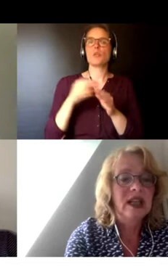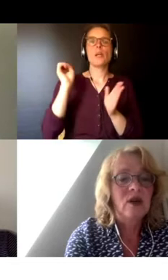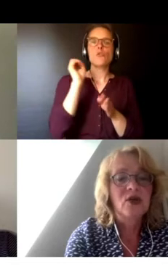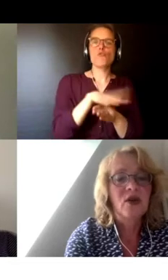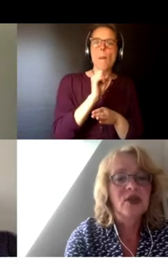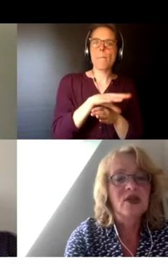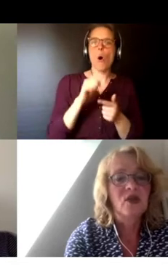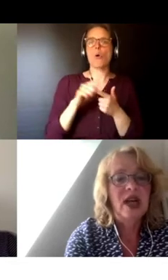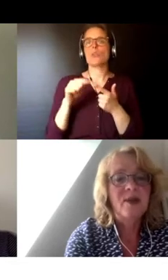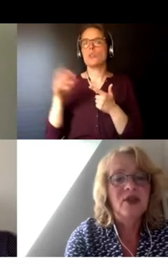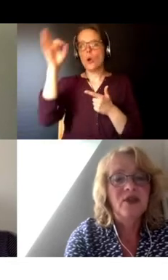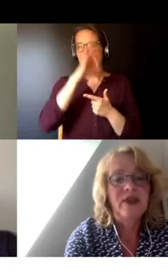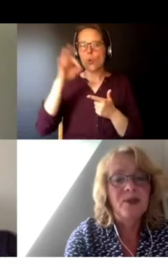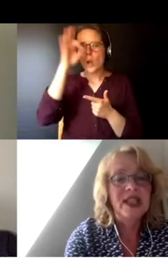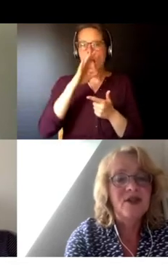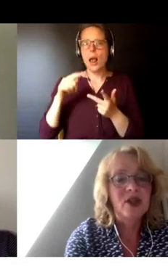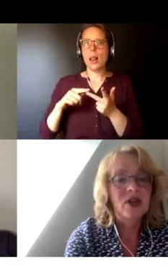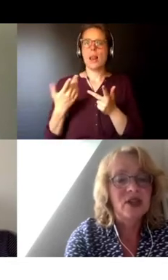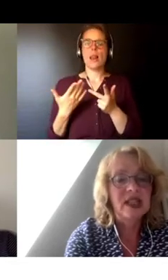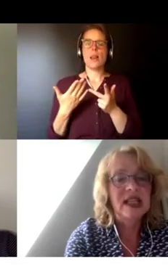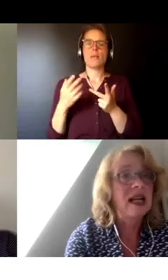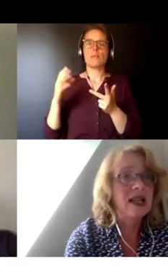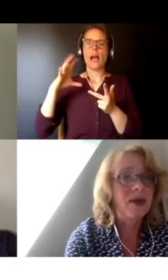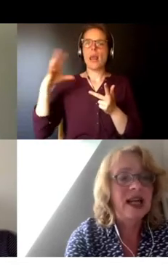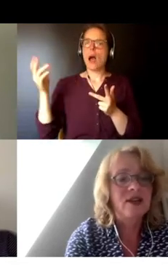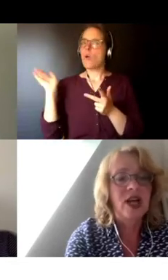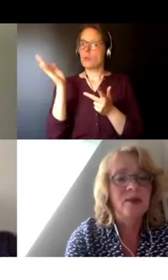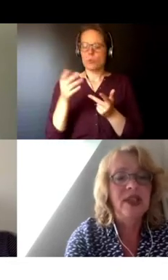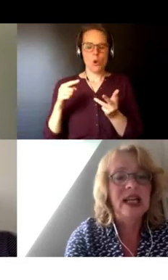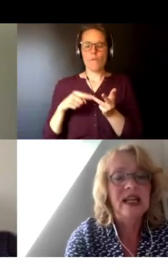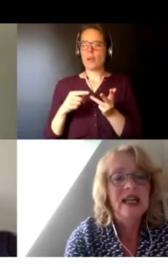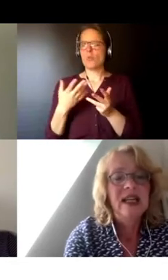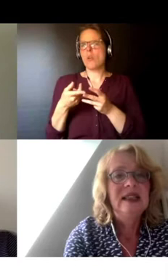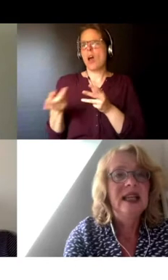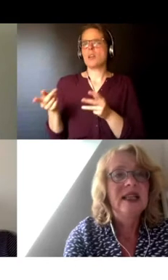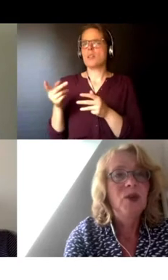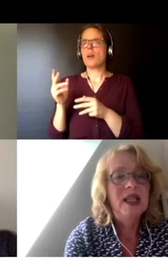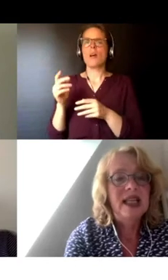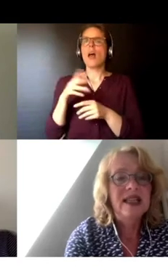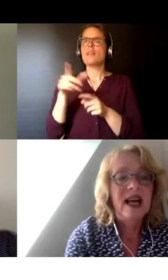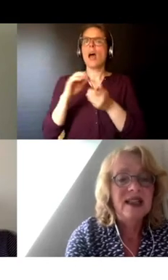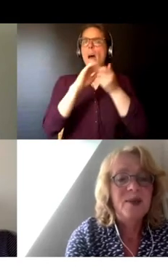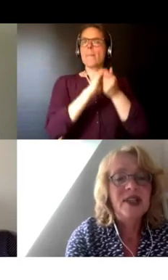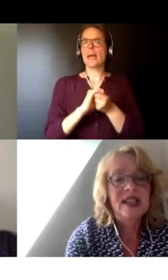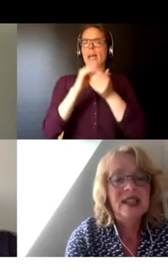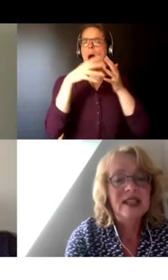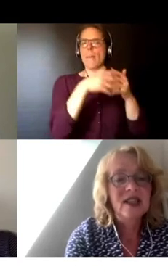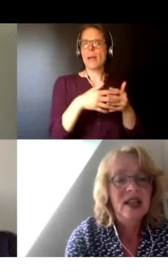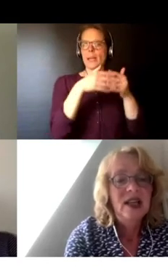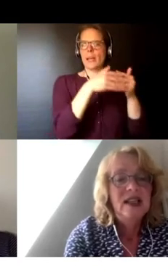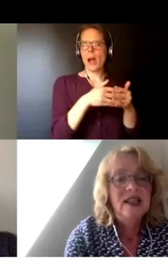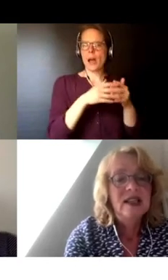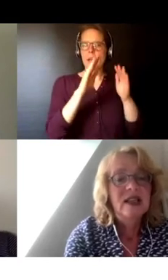Google Cloud Services oder Amazon Web Services, alles amerikanische Anbieter, die seit über 10 Jahren im Business